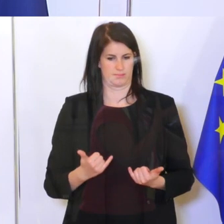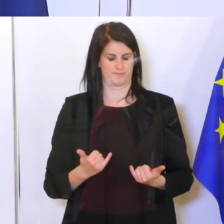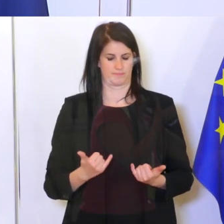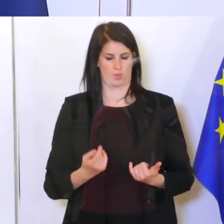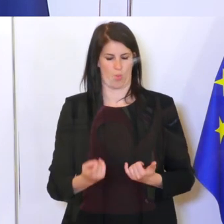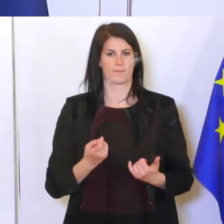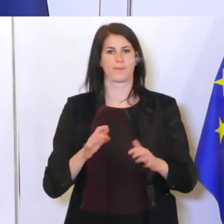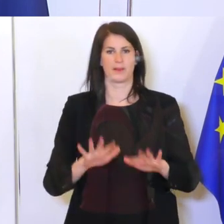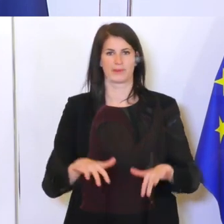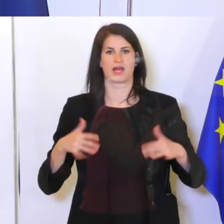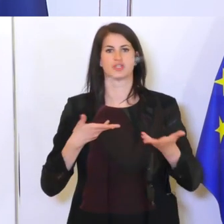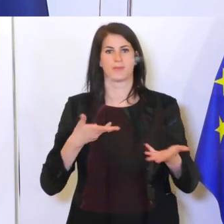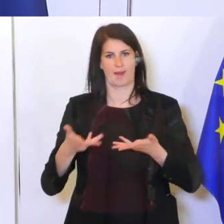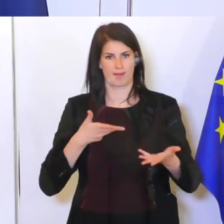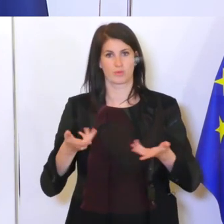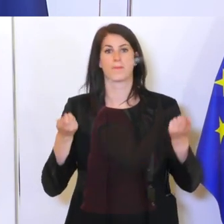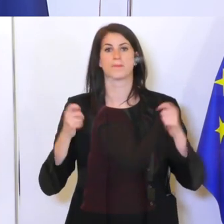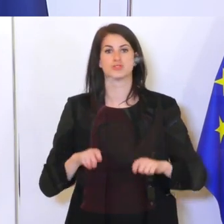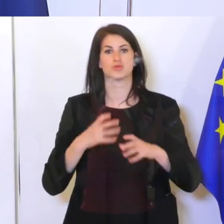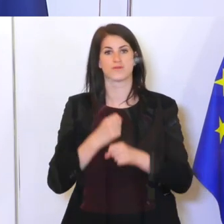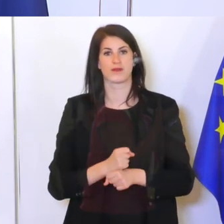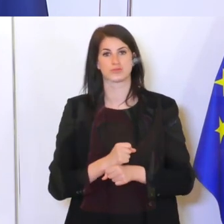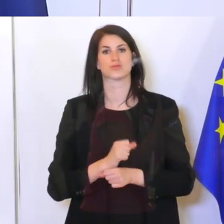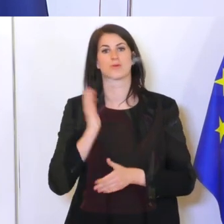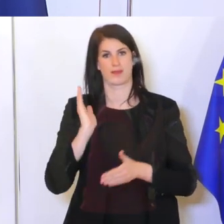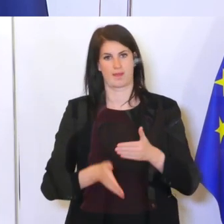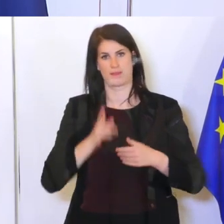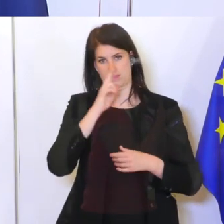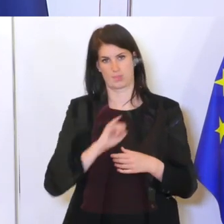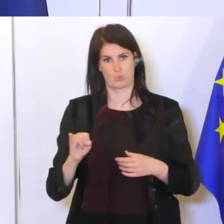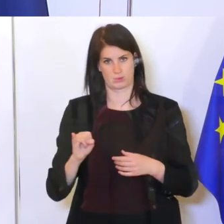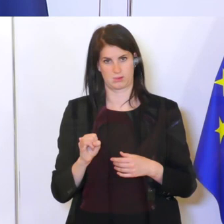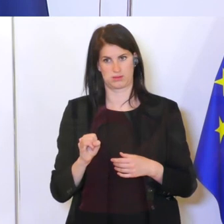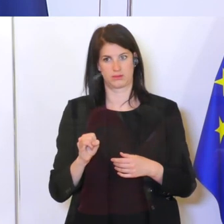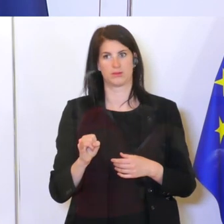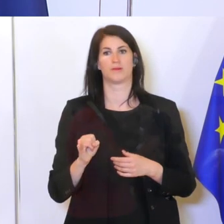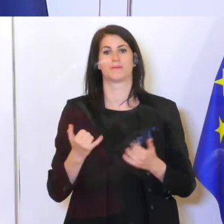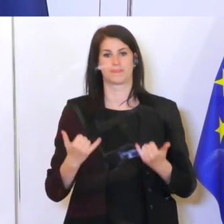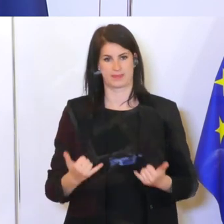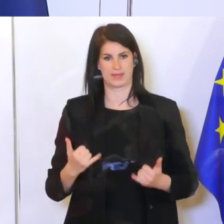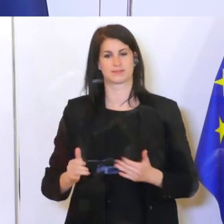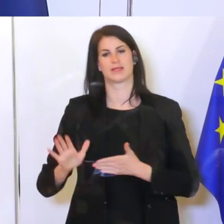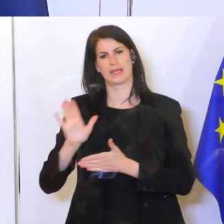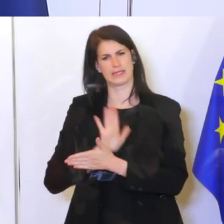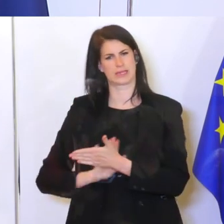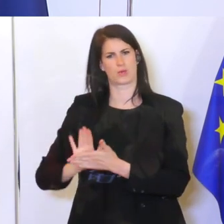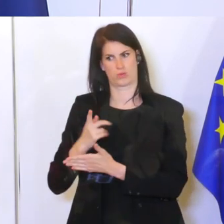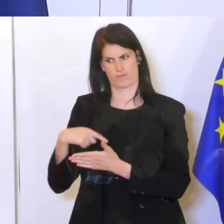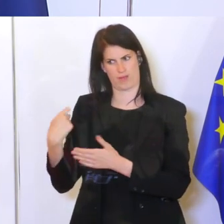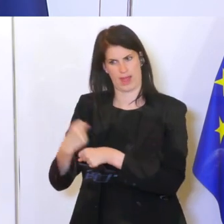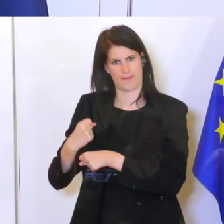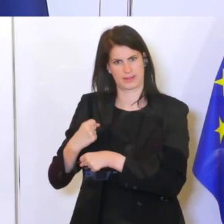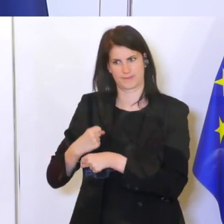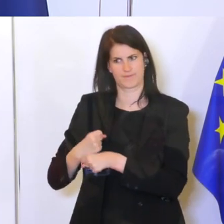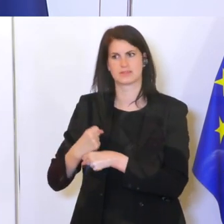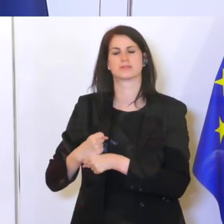Beratung. Die Beschlussfassung ist Ende Juni. Wir arbeiten natürlich im Hintergrund jetzt die Richtlinien aus, sodass